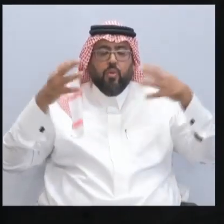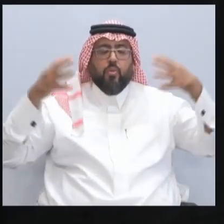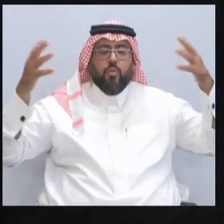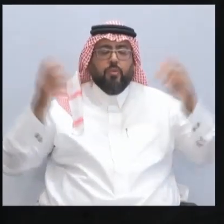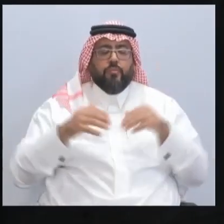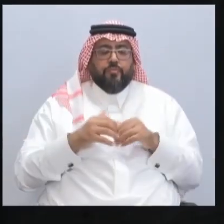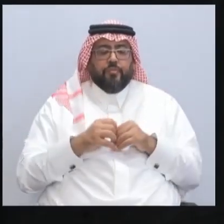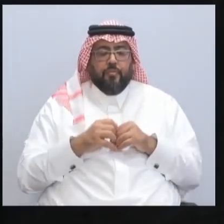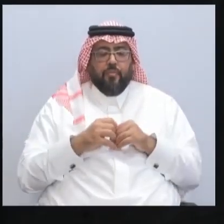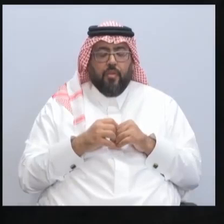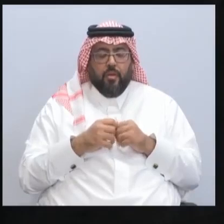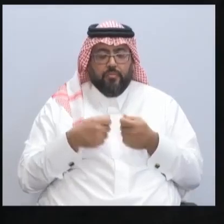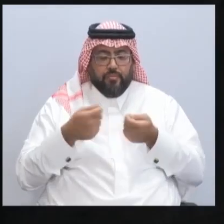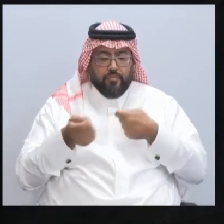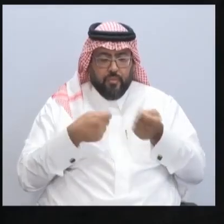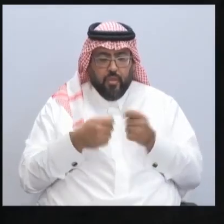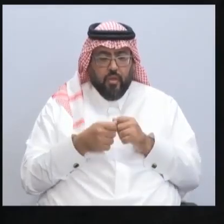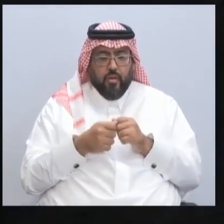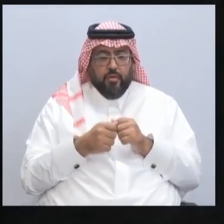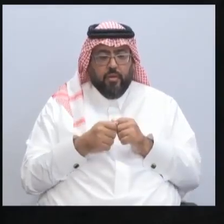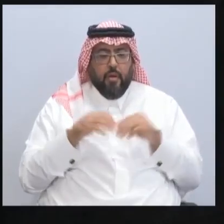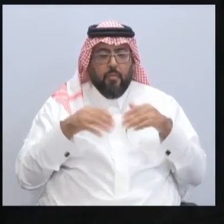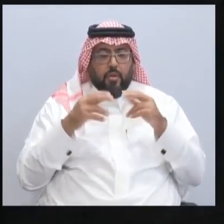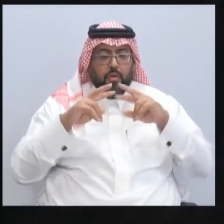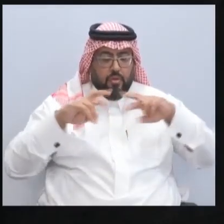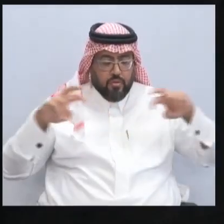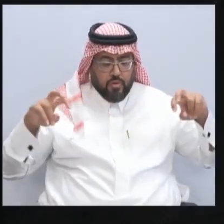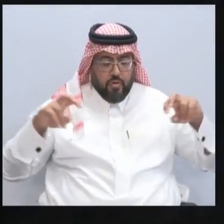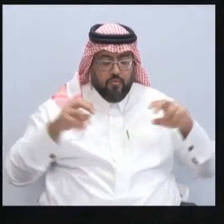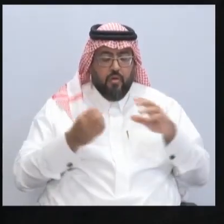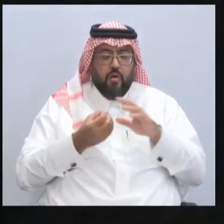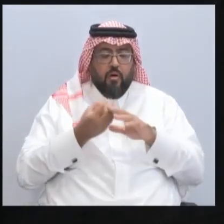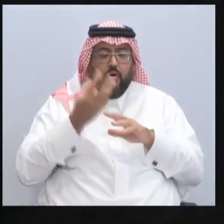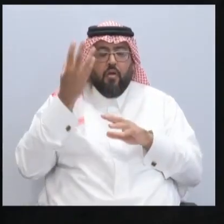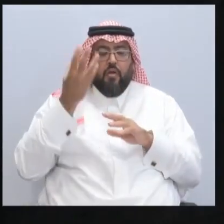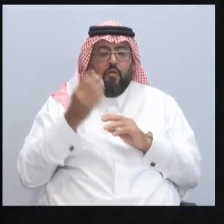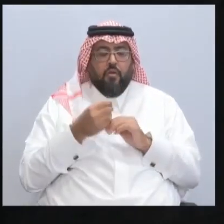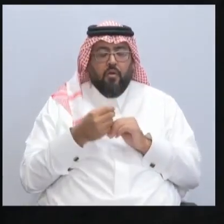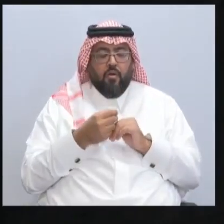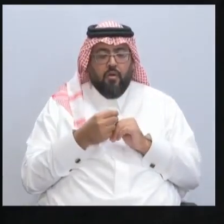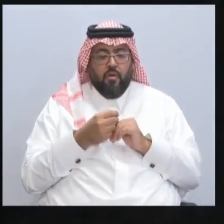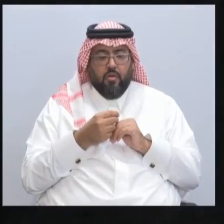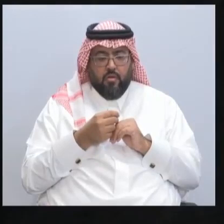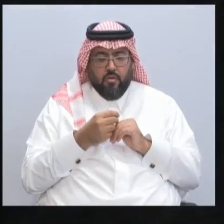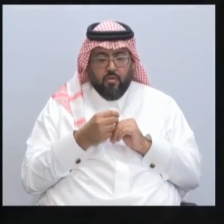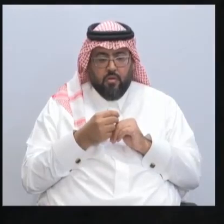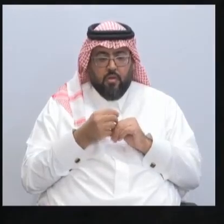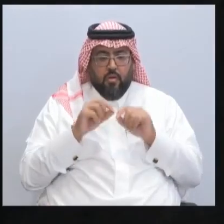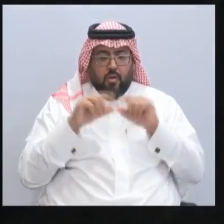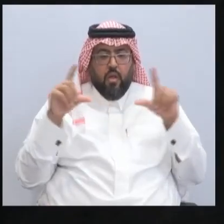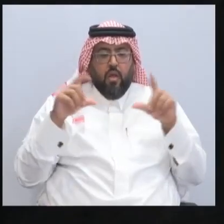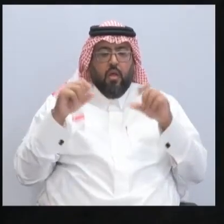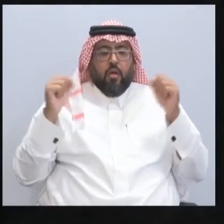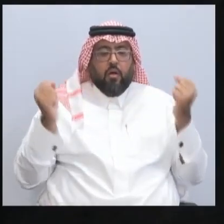الاقتصاديه في دو مجلس التعاون بعد اكتشاف النفط بعد اكتشاف النفط فظهرت